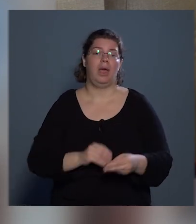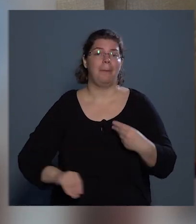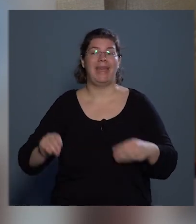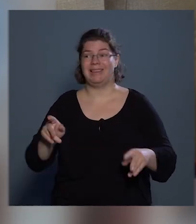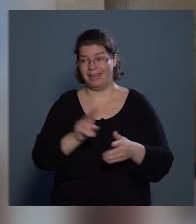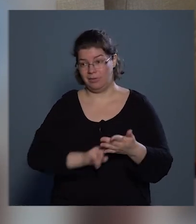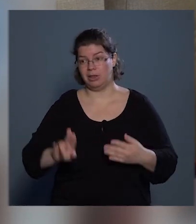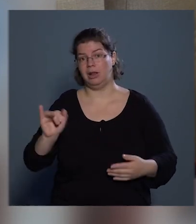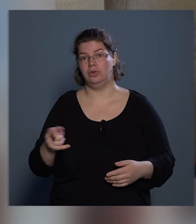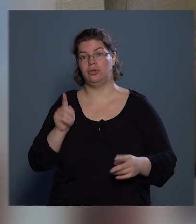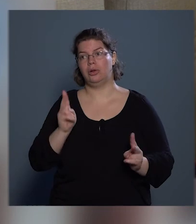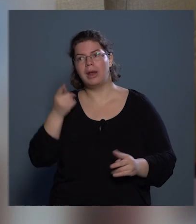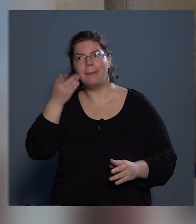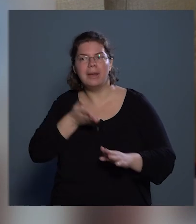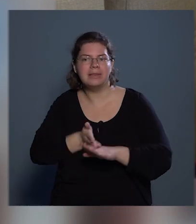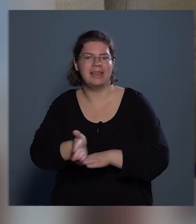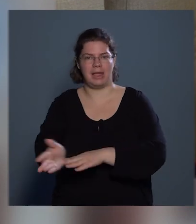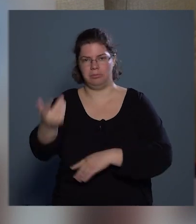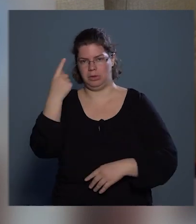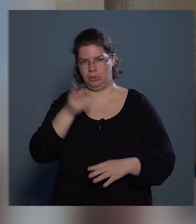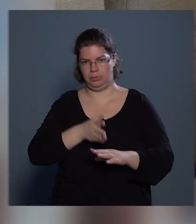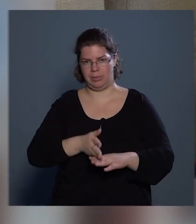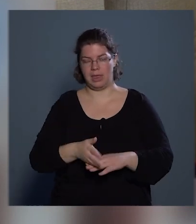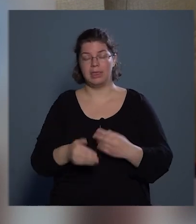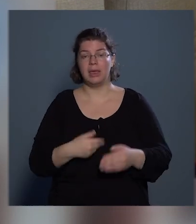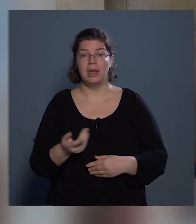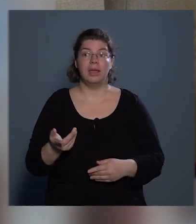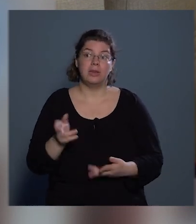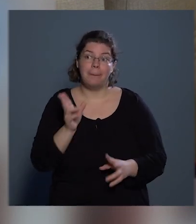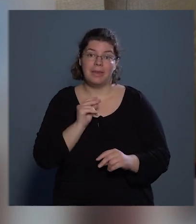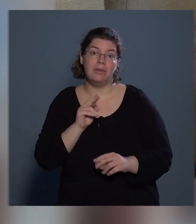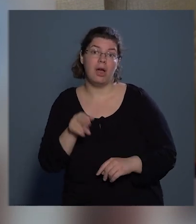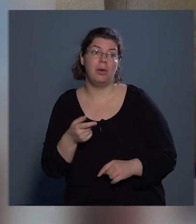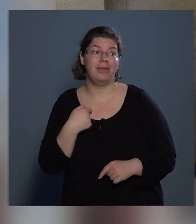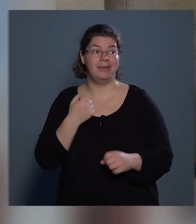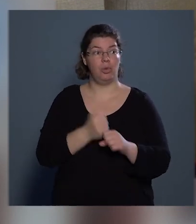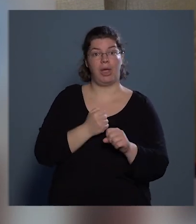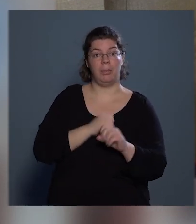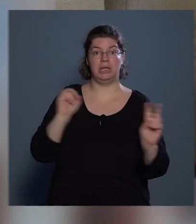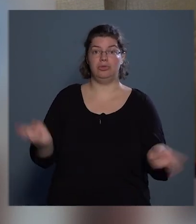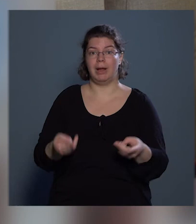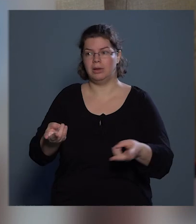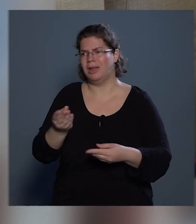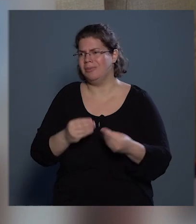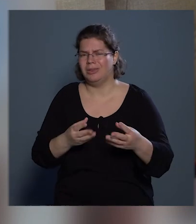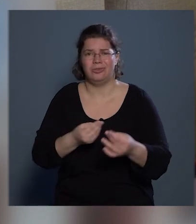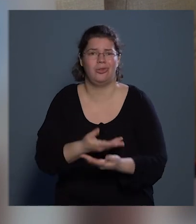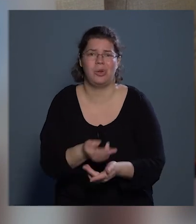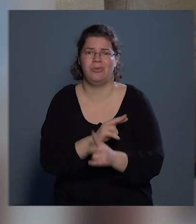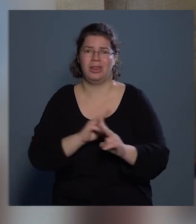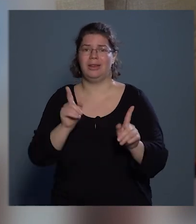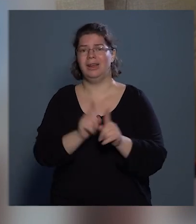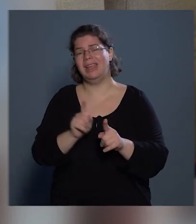akkor ebbe az irányba tud elmenni, nem beszélve arról, hogy az én munkámat is megkönnyíti, hiszen számtalanan vannak, akik